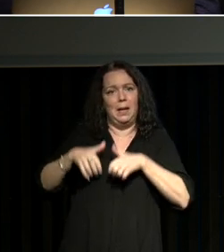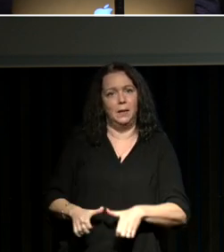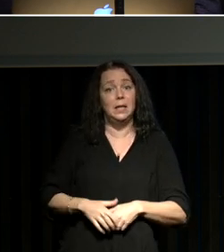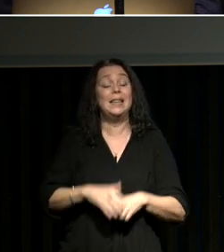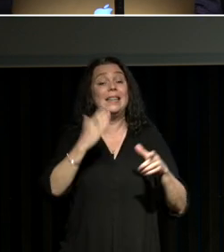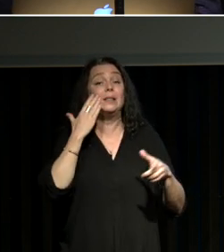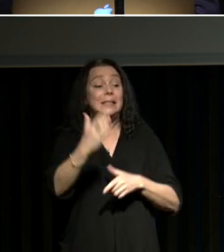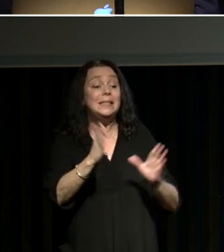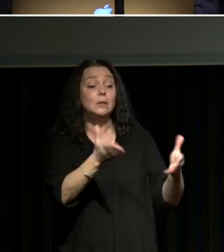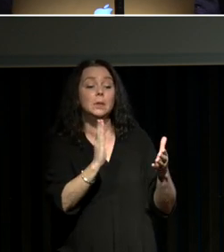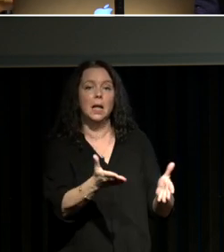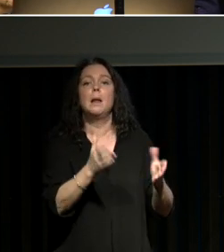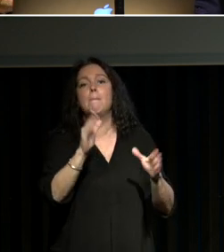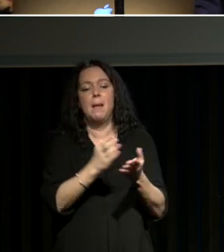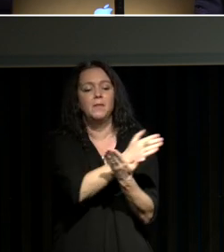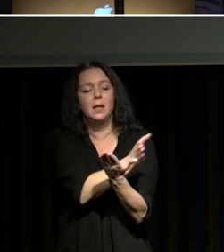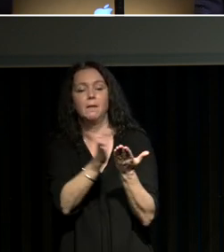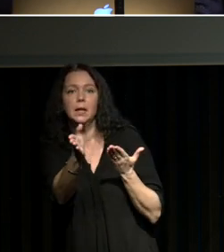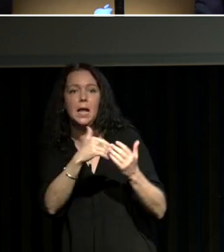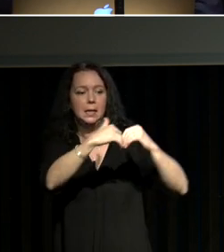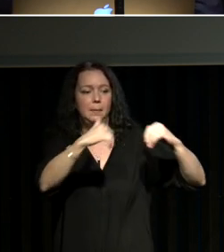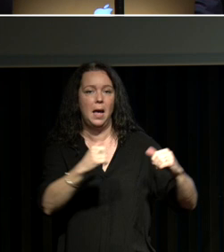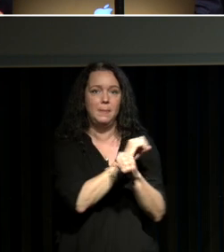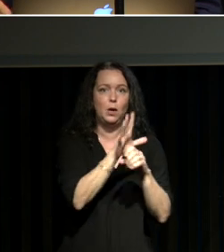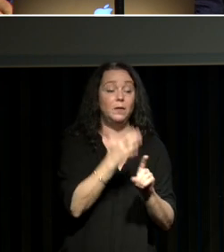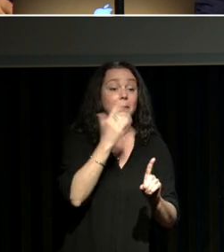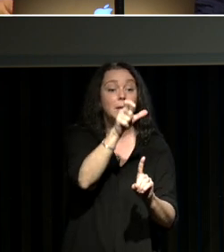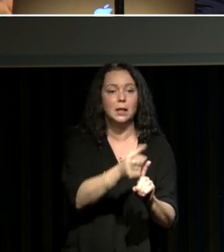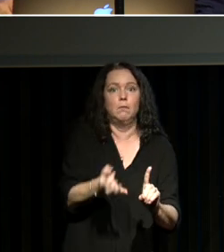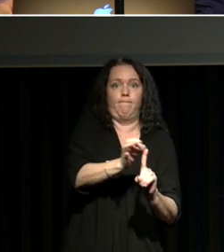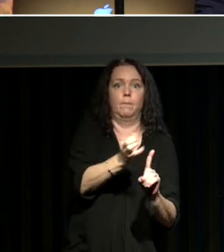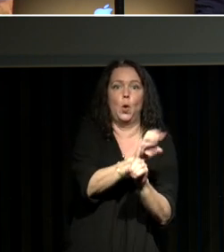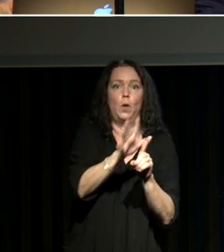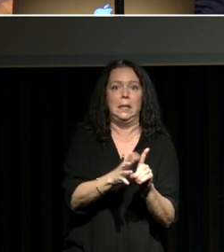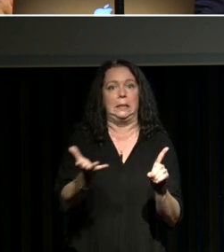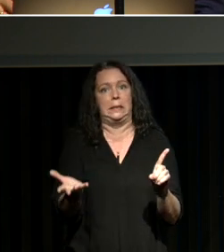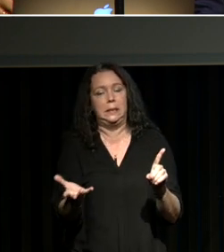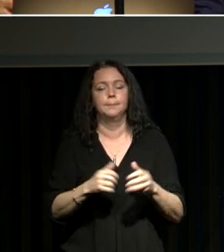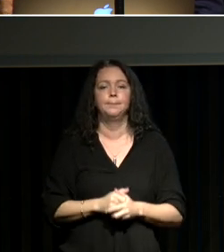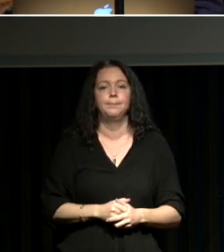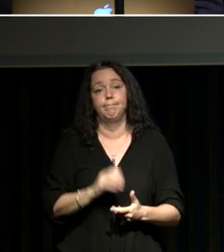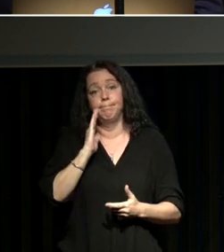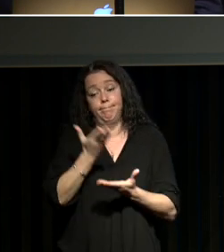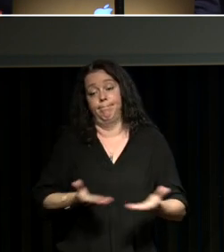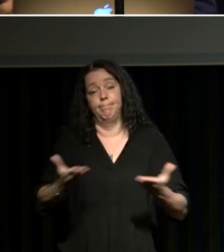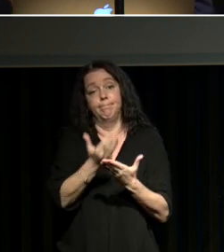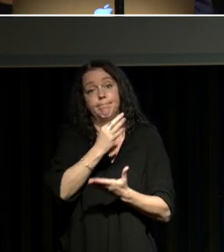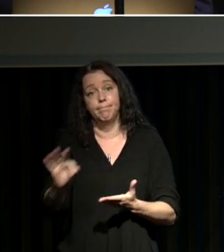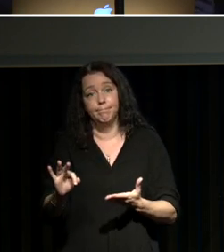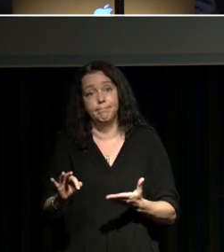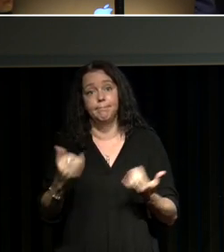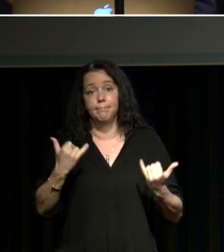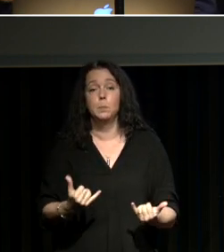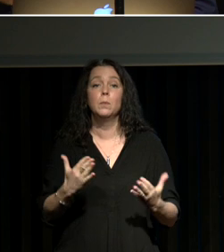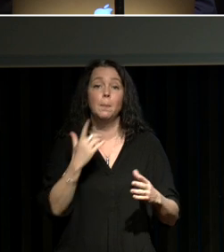si les filières sont séparées, d'attraper le Covid. Et donc, malheureusement, il a fallu l'arrêter. Donc ça, c'est la situation en France. Mais